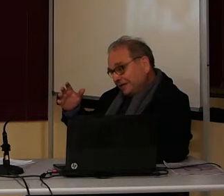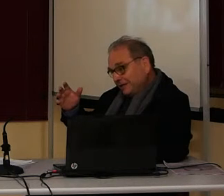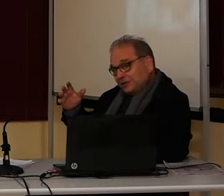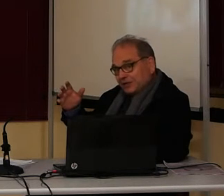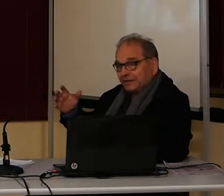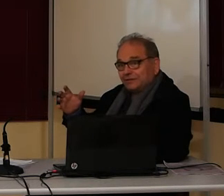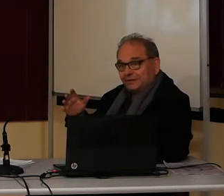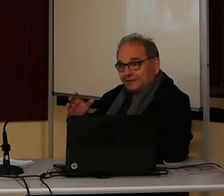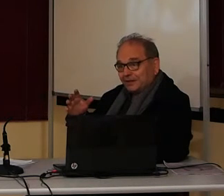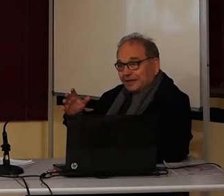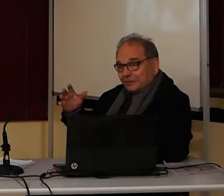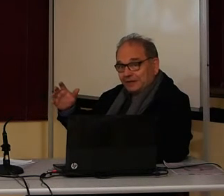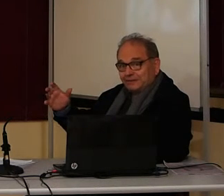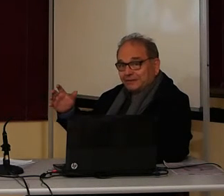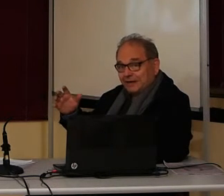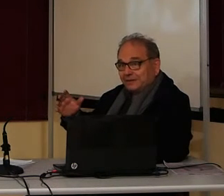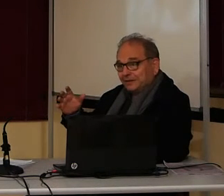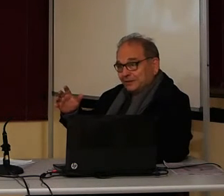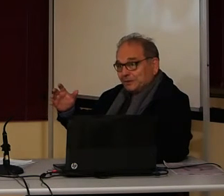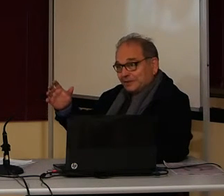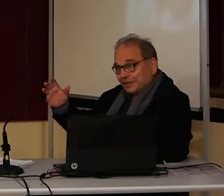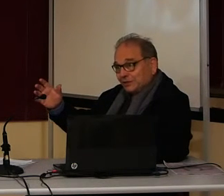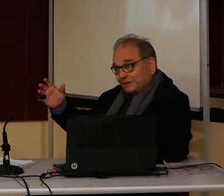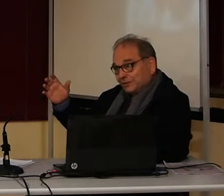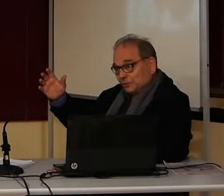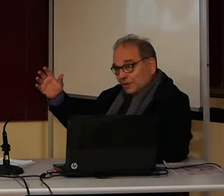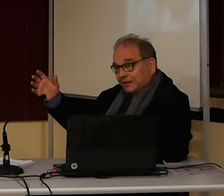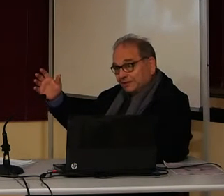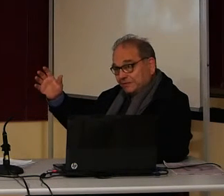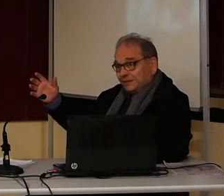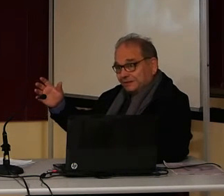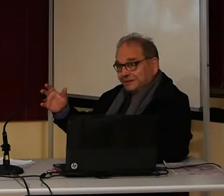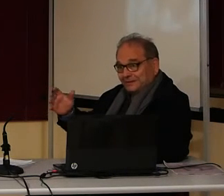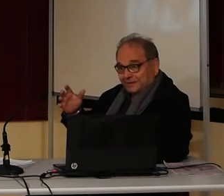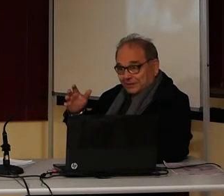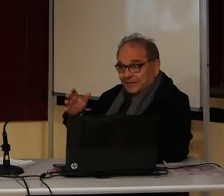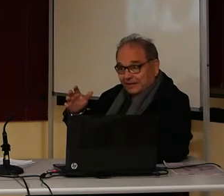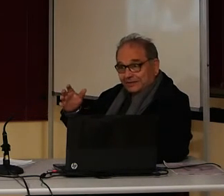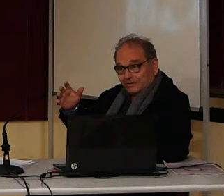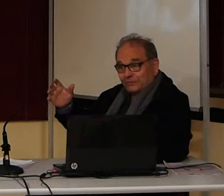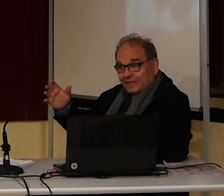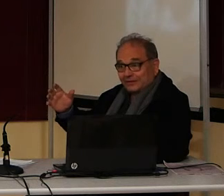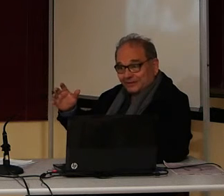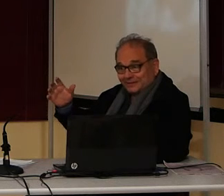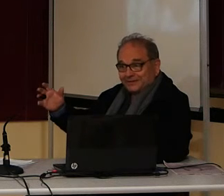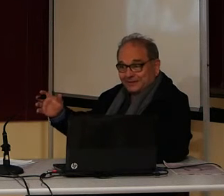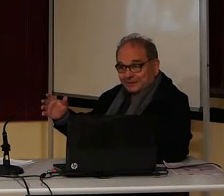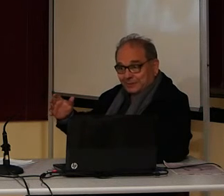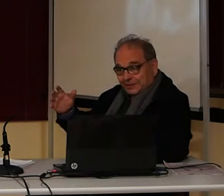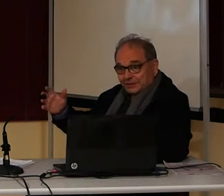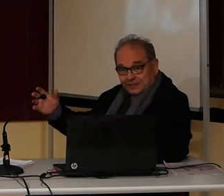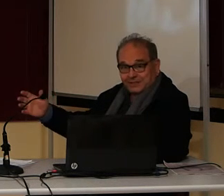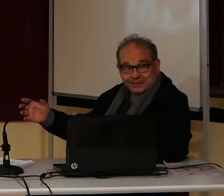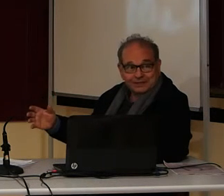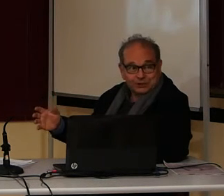els que ara en tenen 60, si realment tindran la mateixa durada de vida que els que ara tenen 80,